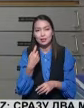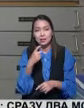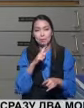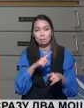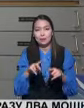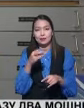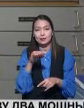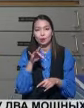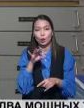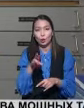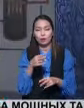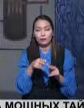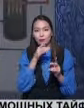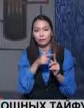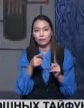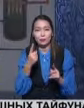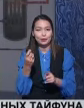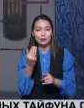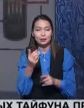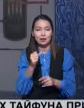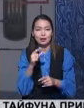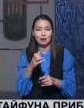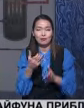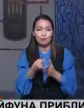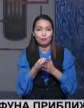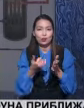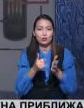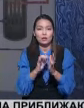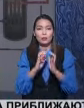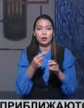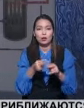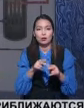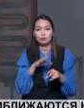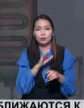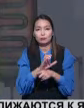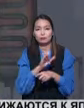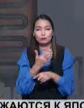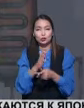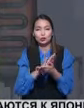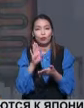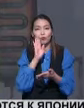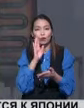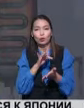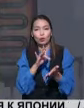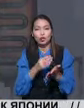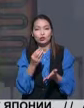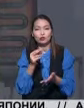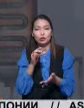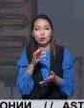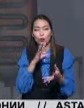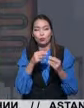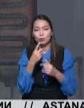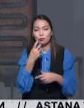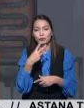нейтронах. В то время это являлось единственной атомной опреснительной установкой в мире, которая поставляла пресную воду для города Шевченко в объеме 120